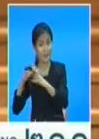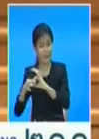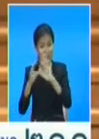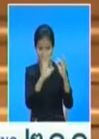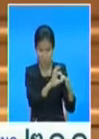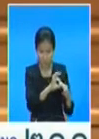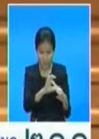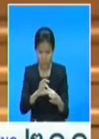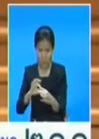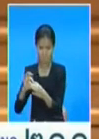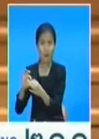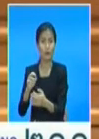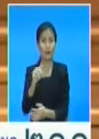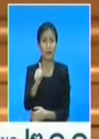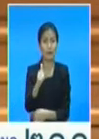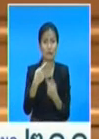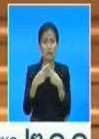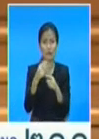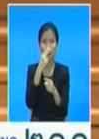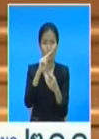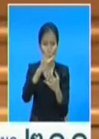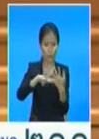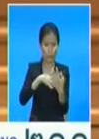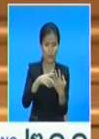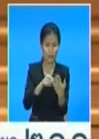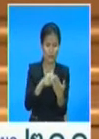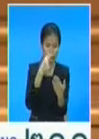ครับมันจำเป็นต้องเขียนแผนผมยกตัวอย่างอย่างนี้ครับ